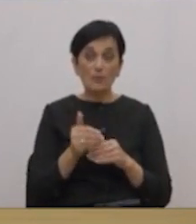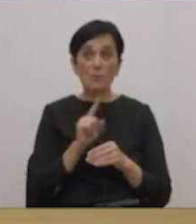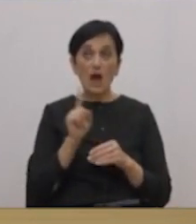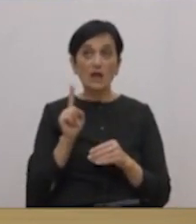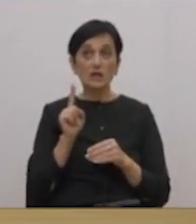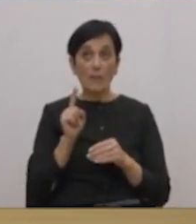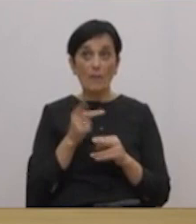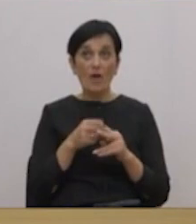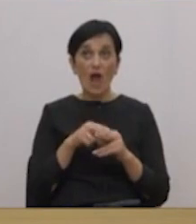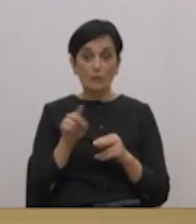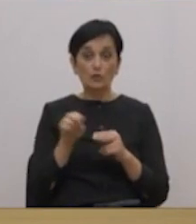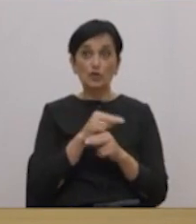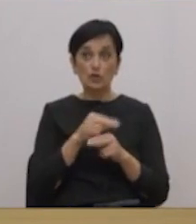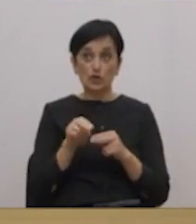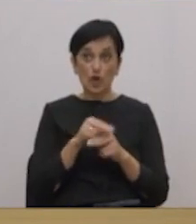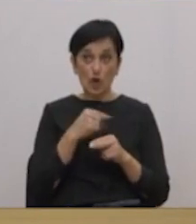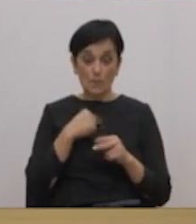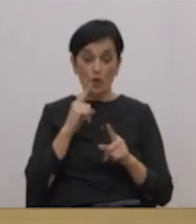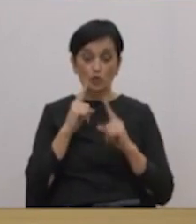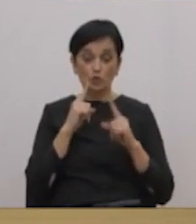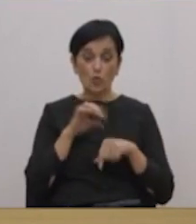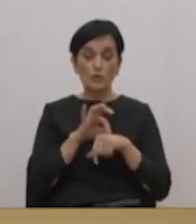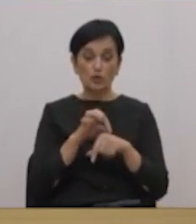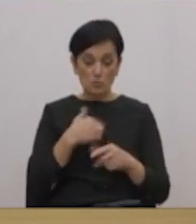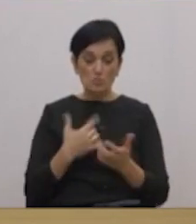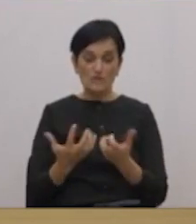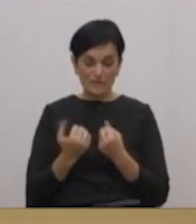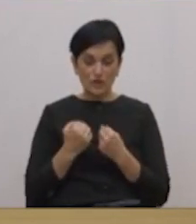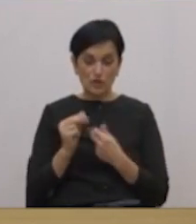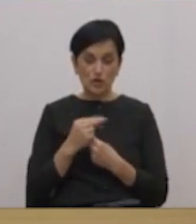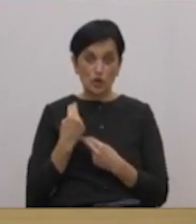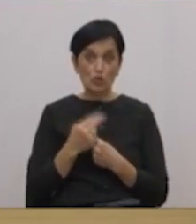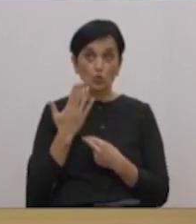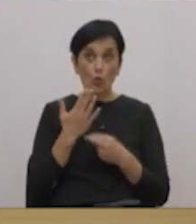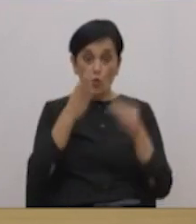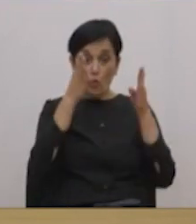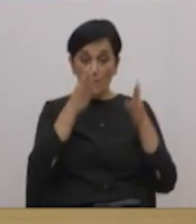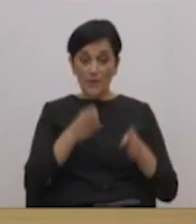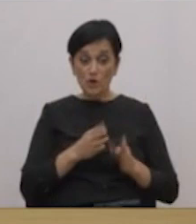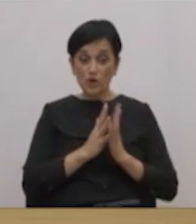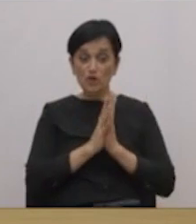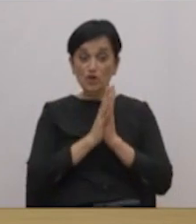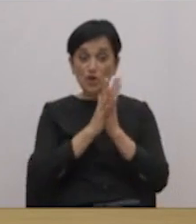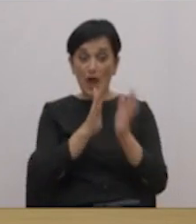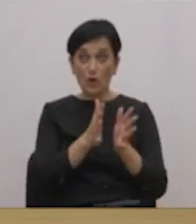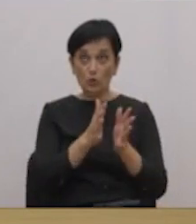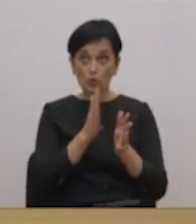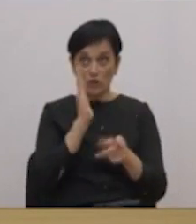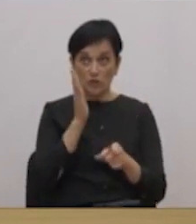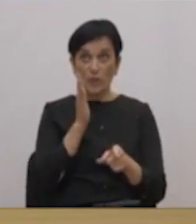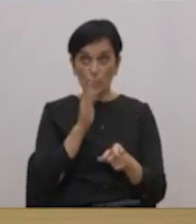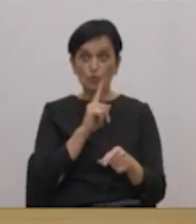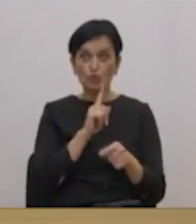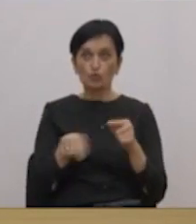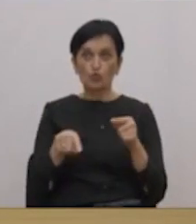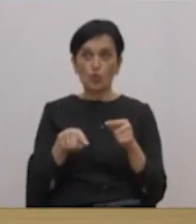შემთხვევაში ამ შენიშოს მე როგორც ხტომის წამყვანი, რა თქმა უნდა, მივიღებ, რომ თუ კი იქნება პიროვნული შეურაცხმყოფის ზღვარი ამ მომენტში,